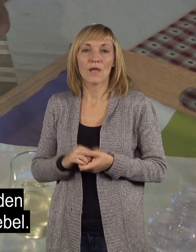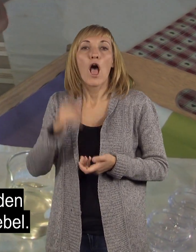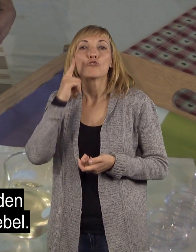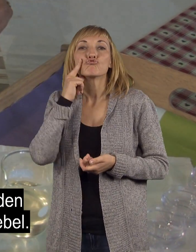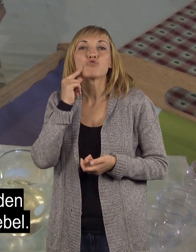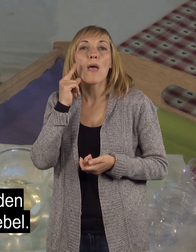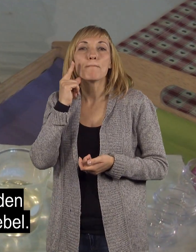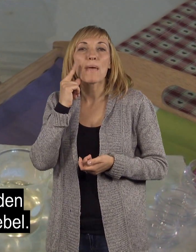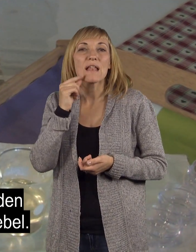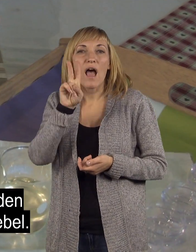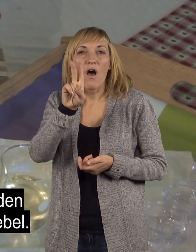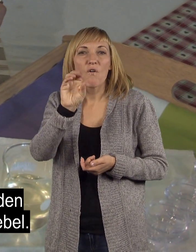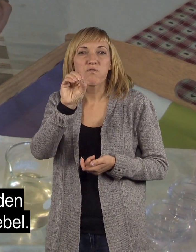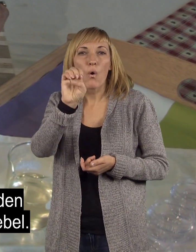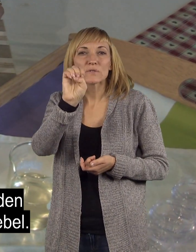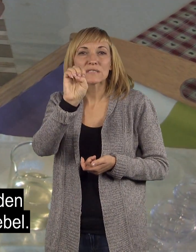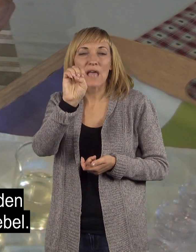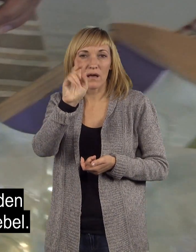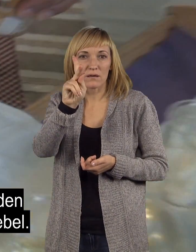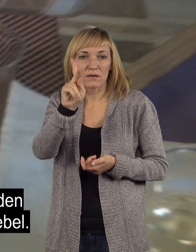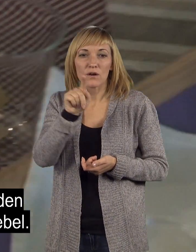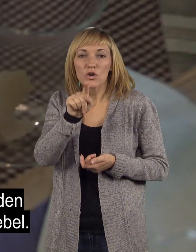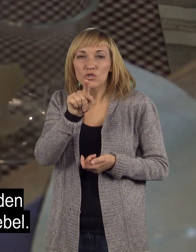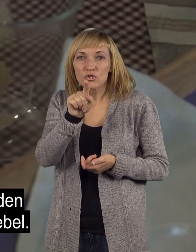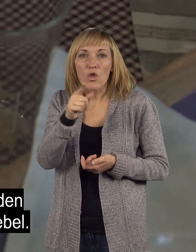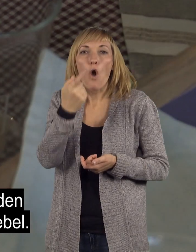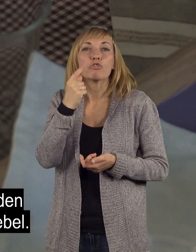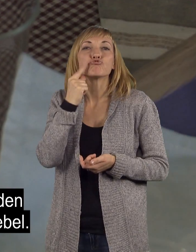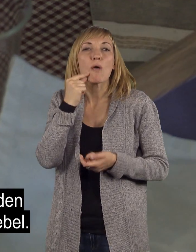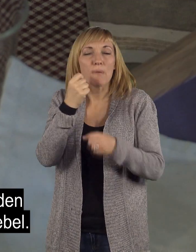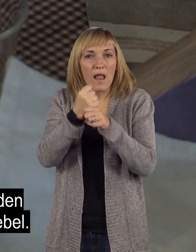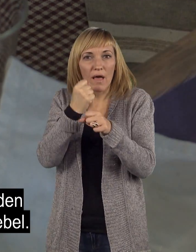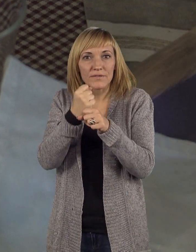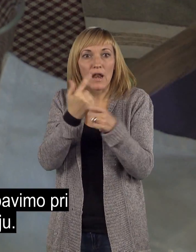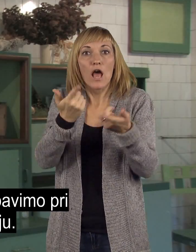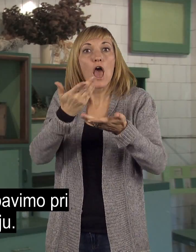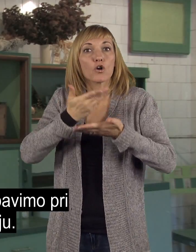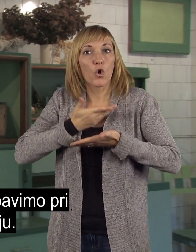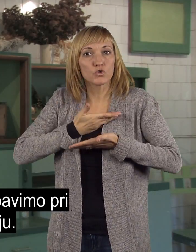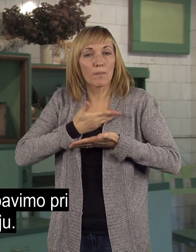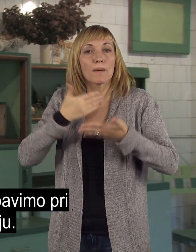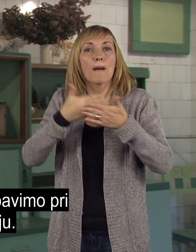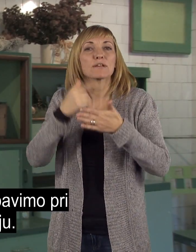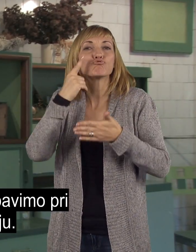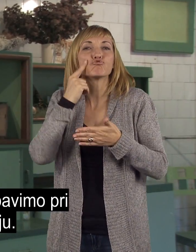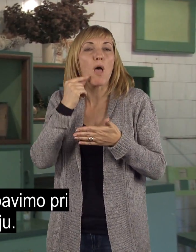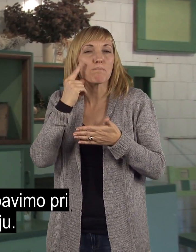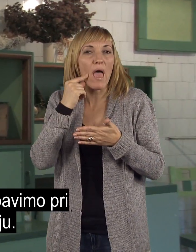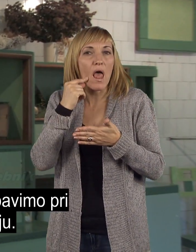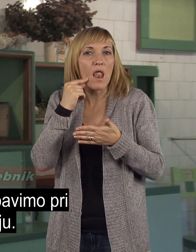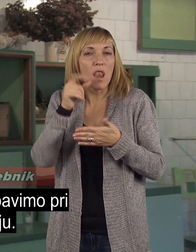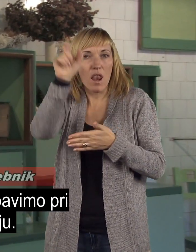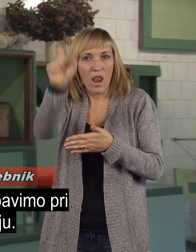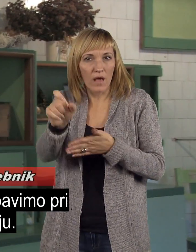Čebelji vosek je eden izmed produktov čebel in lahko dobimo pri čebelarstvu, tako da